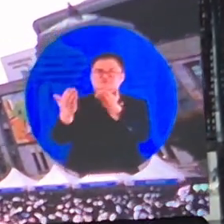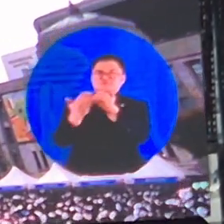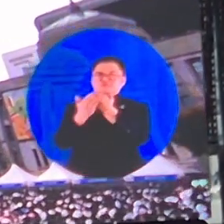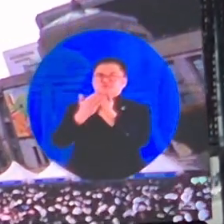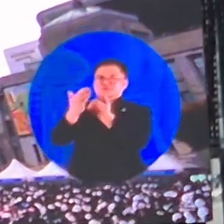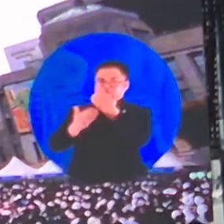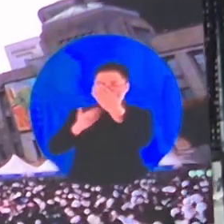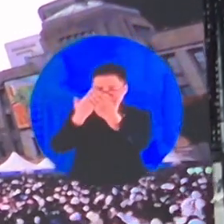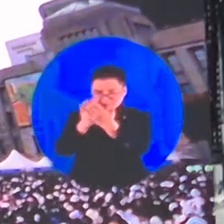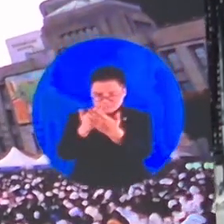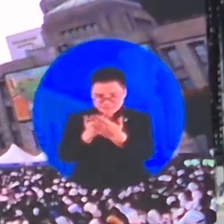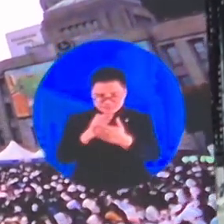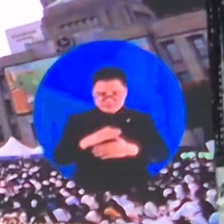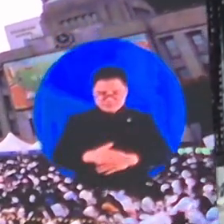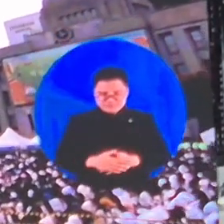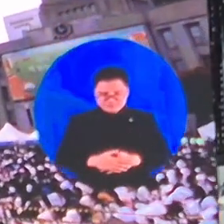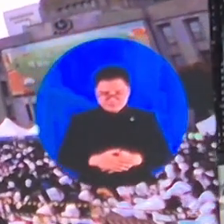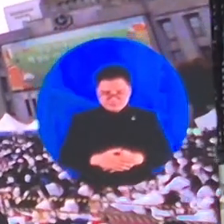도와주시옵소서.